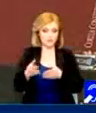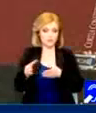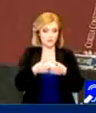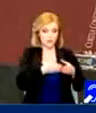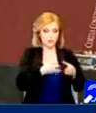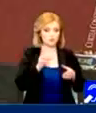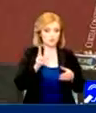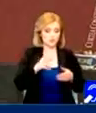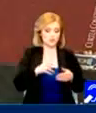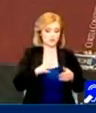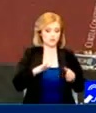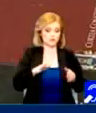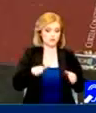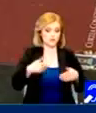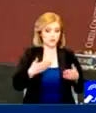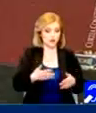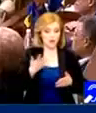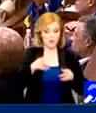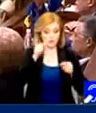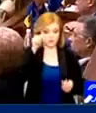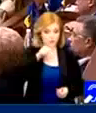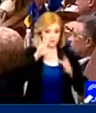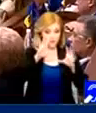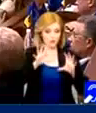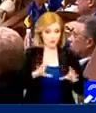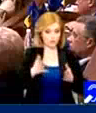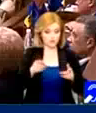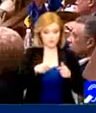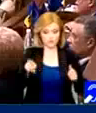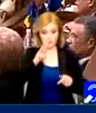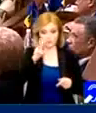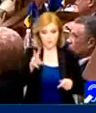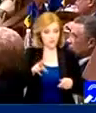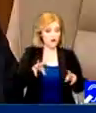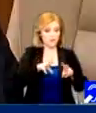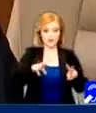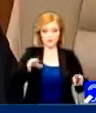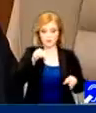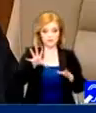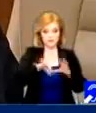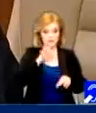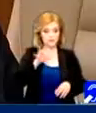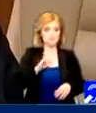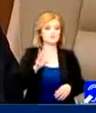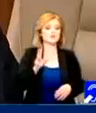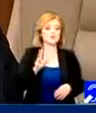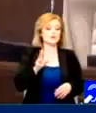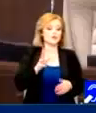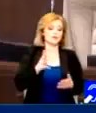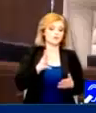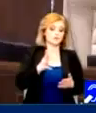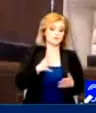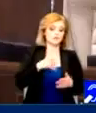prim-ministru. Potrivit Constituției, dacă timp de 3 luni Parlamentul este în imposibilitatea de a adopta legi și dacă timp de 3 luni nu este votat un